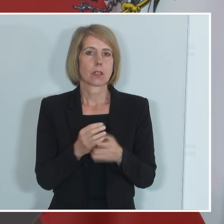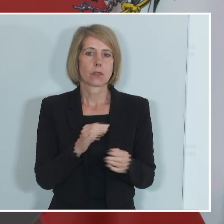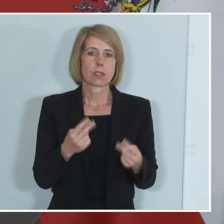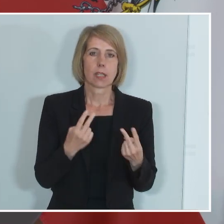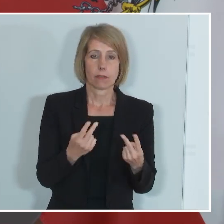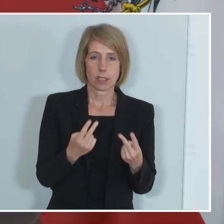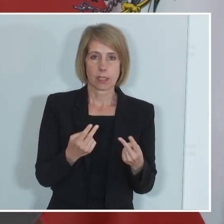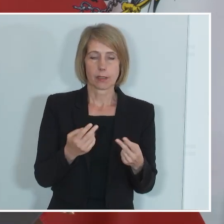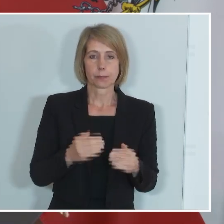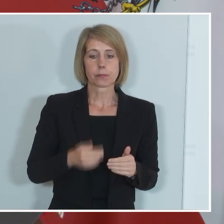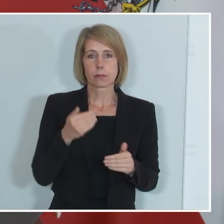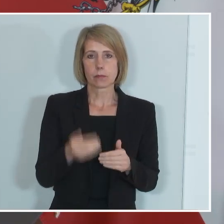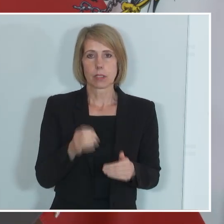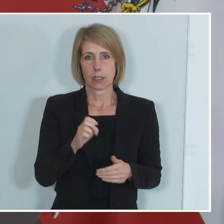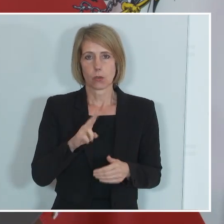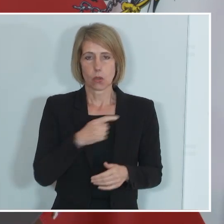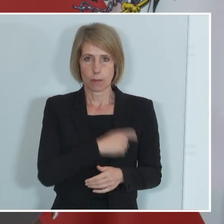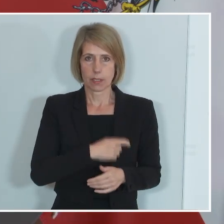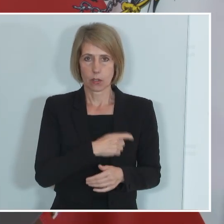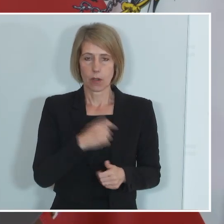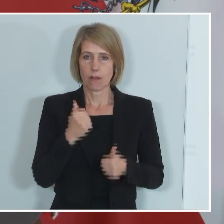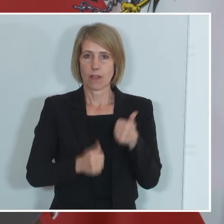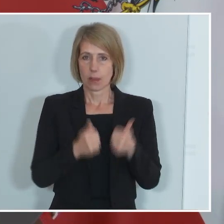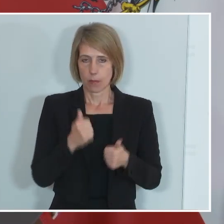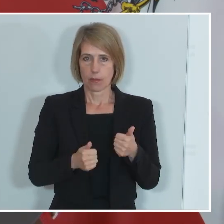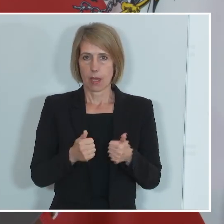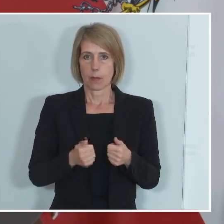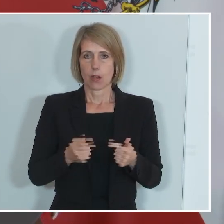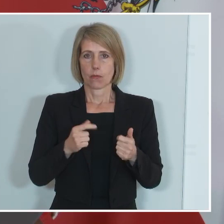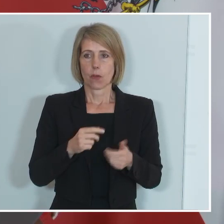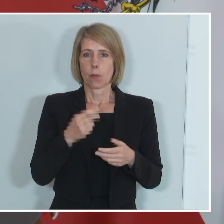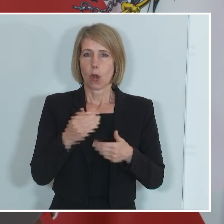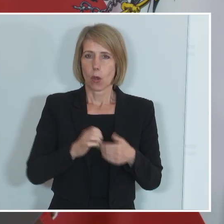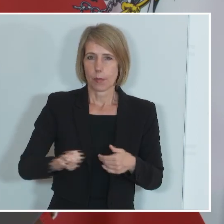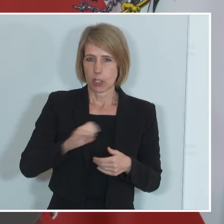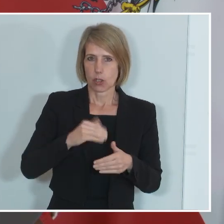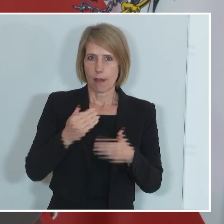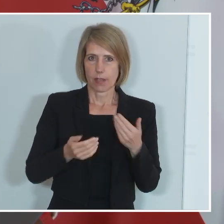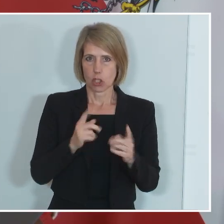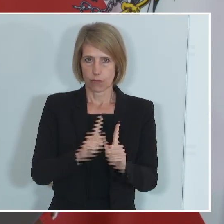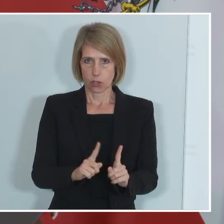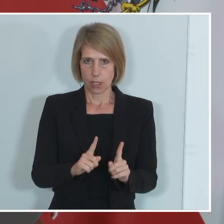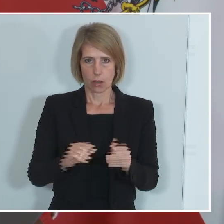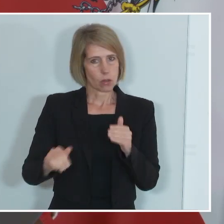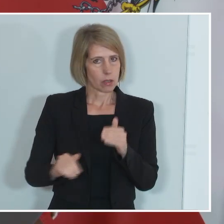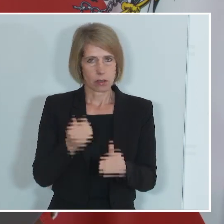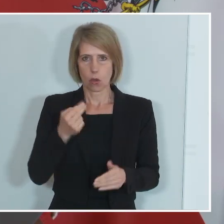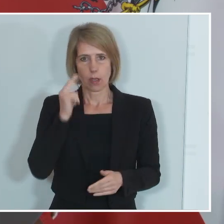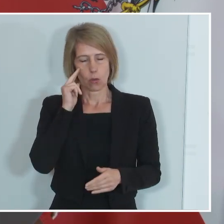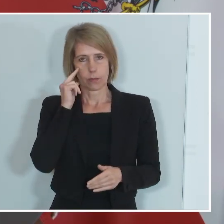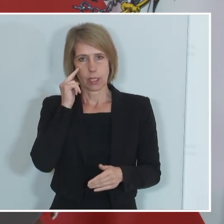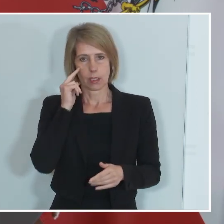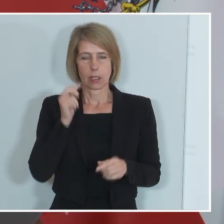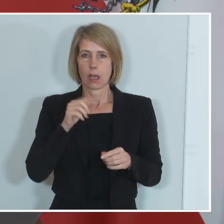kommende EU-Kommission die Wettbewerbsfähigkeit des europäischen Wirtschaftsstandortes neu denkt und auch in diesen investiert. Wir brauchen